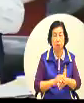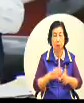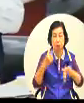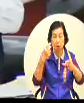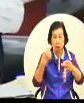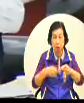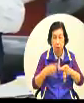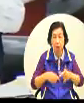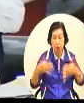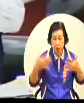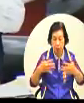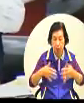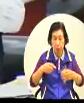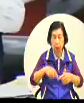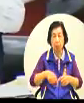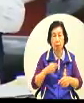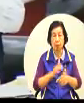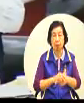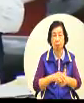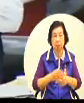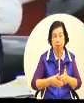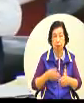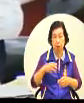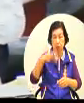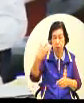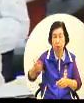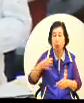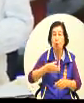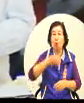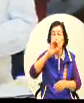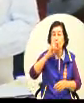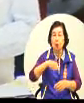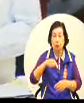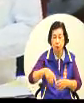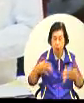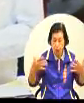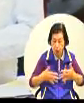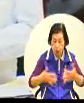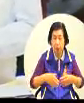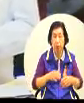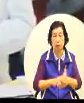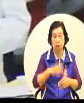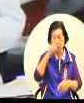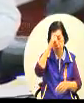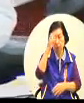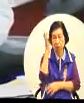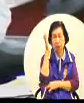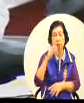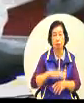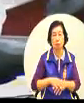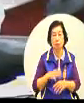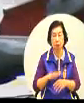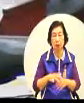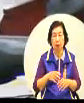动。我们希望高雄市政府也要严守把关。